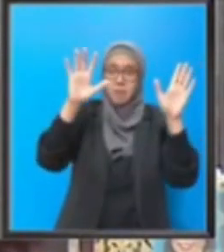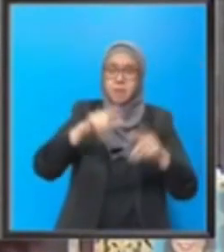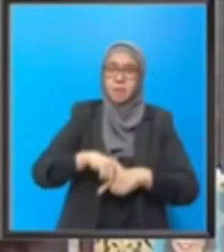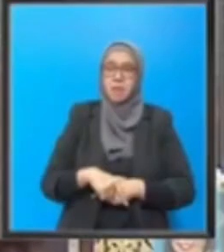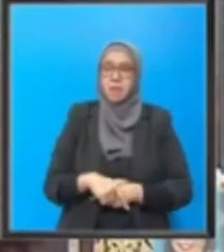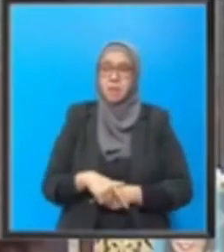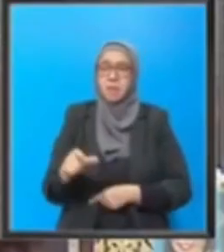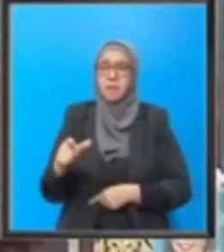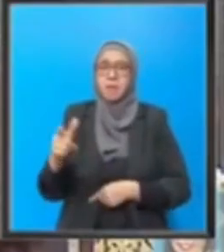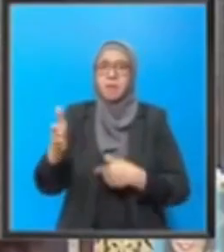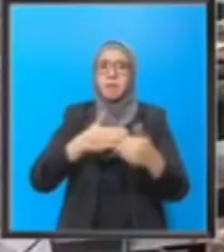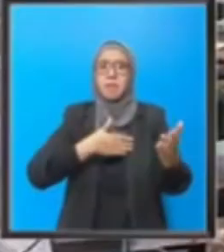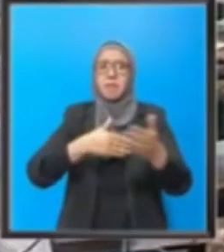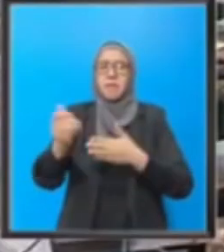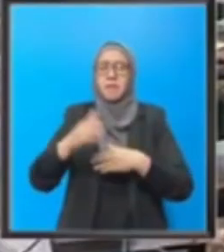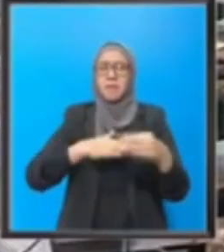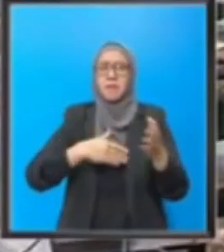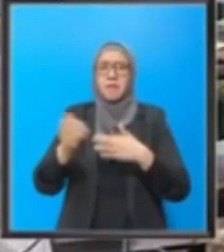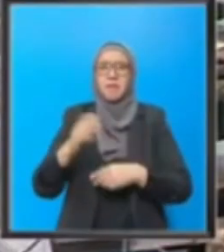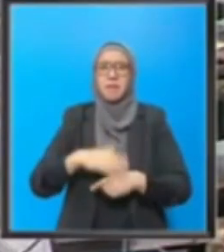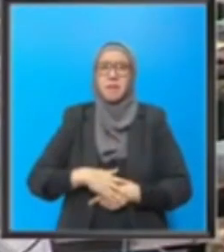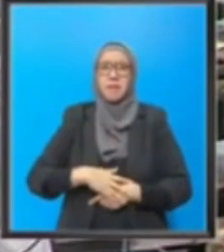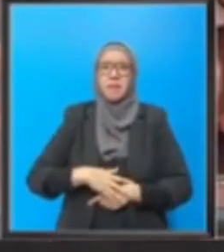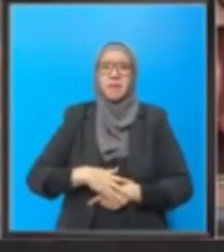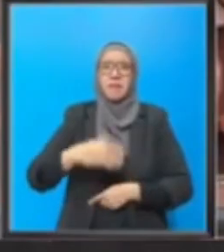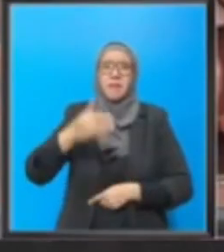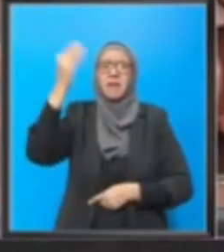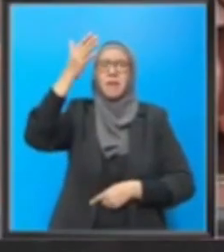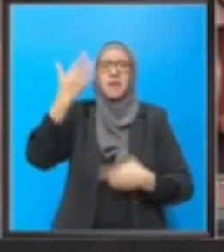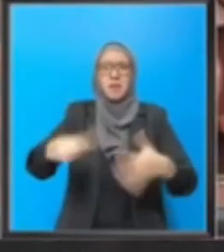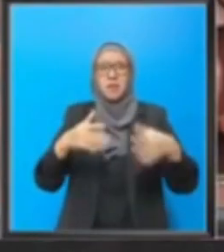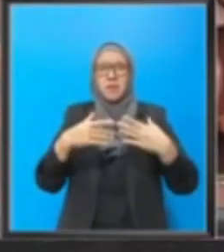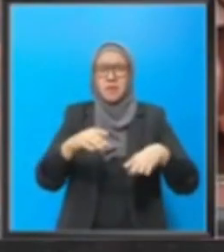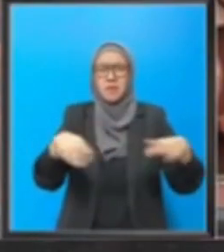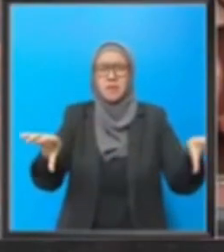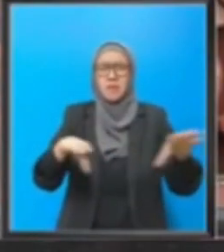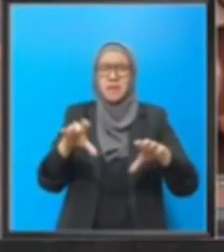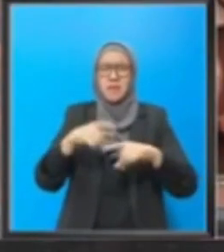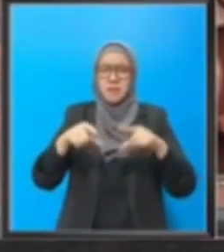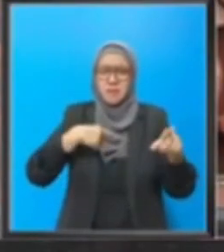sudah ada Tunggu Nah masalahnya saya curiga Bunda patroli